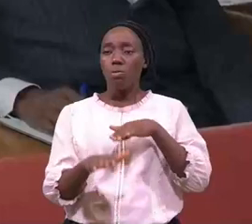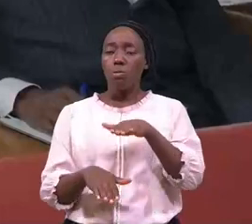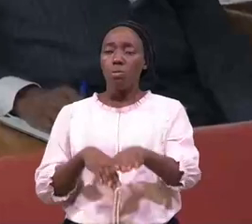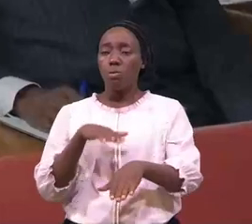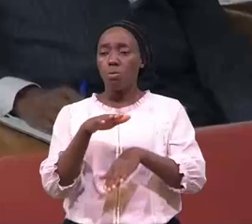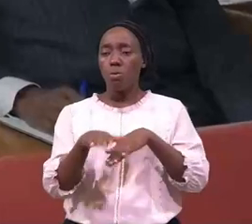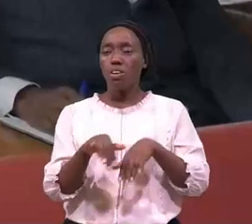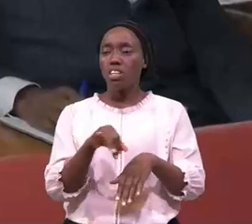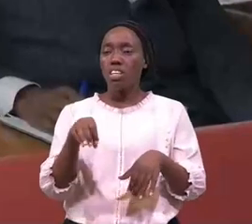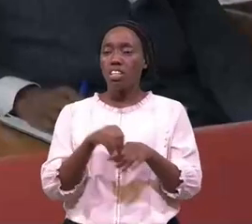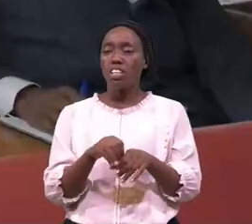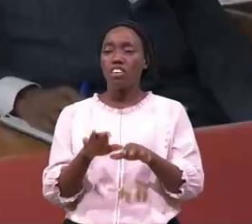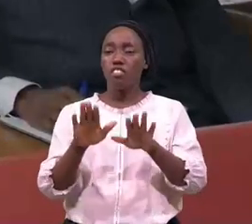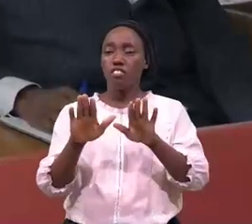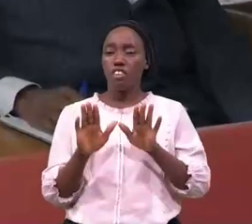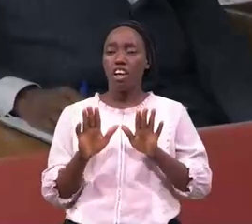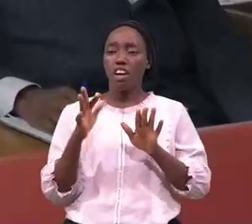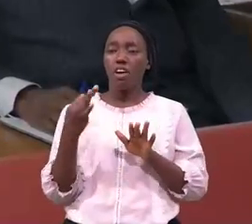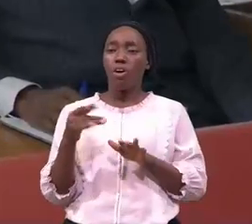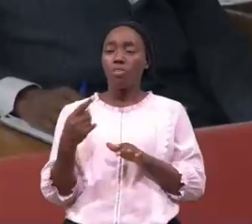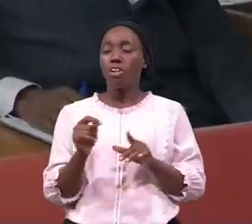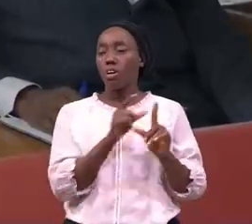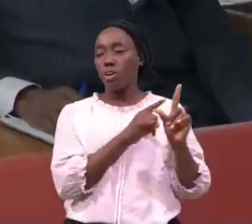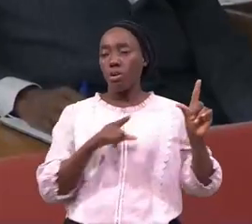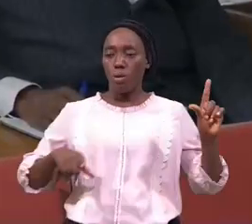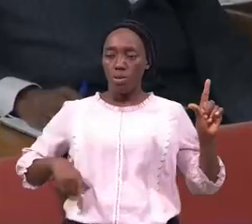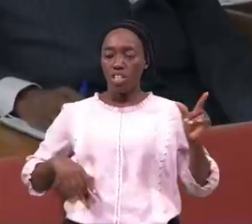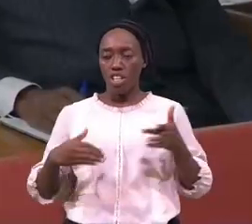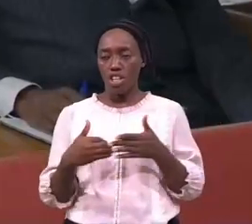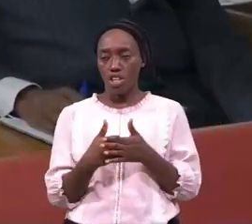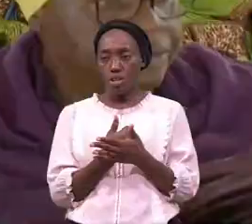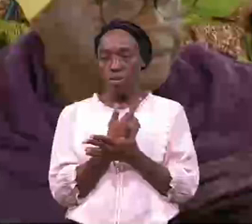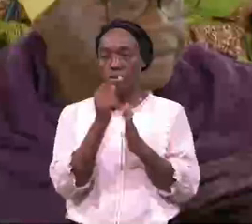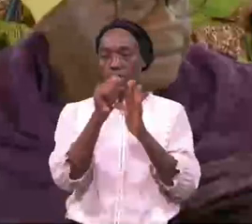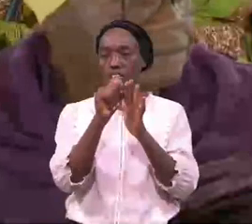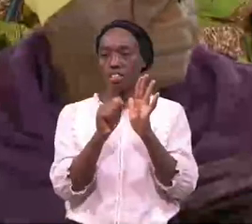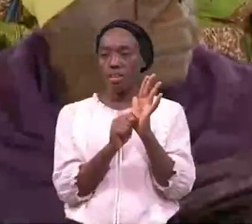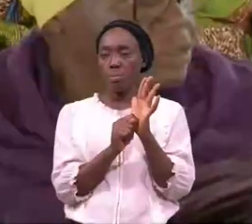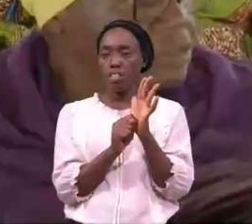Et marchant dans la crainte du Seigneur, Nouveau Testament.